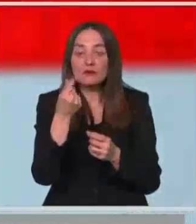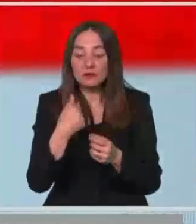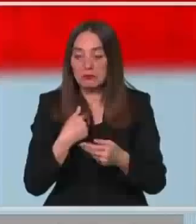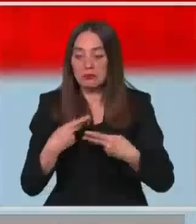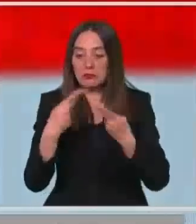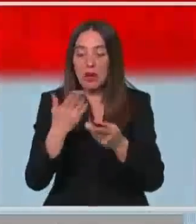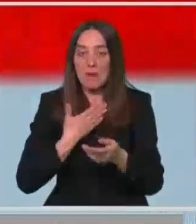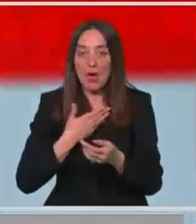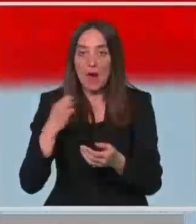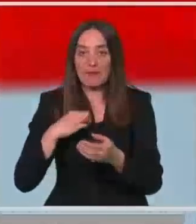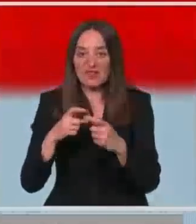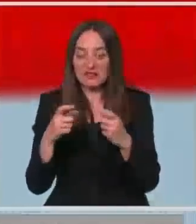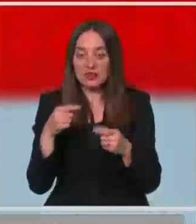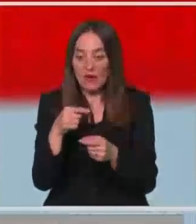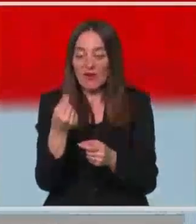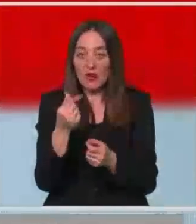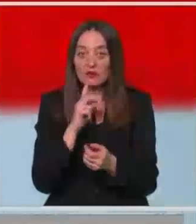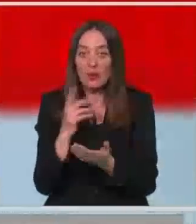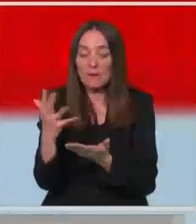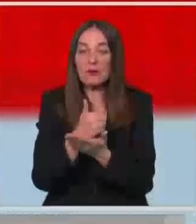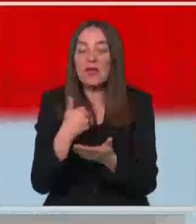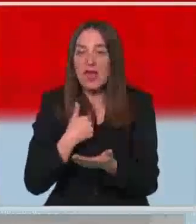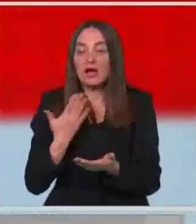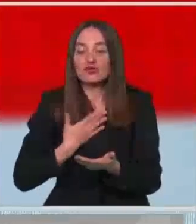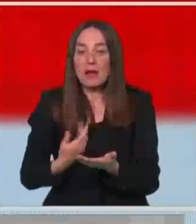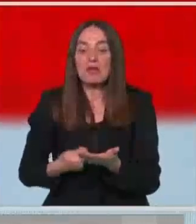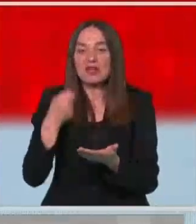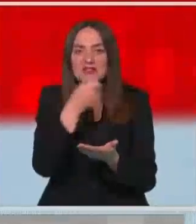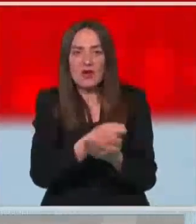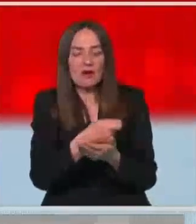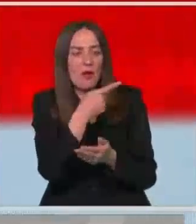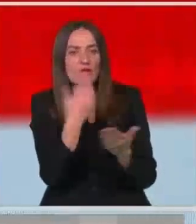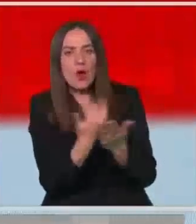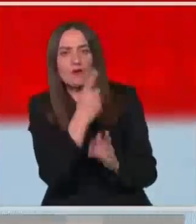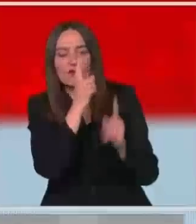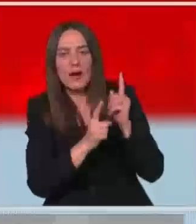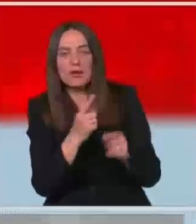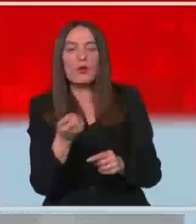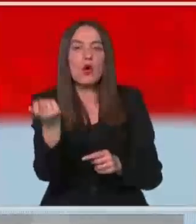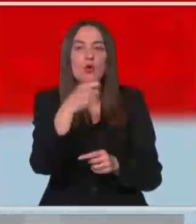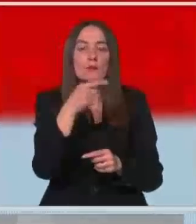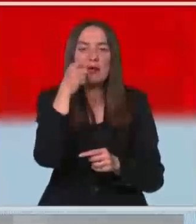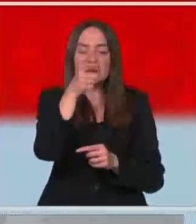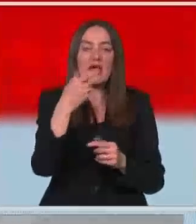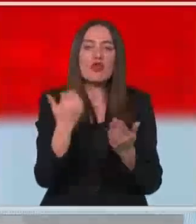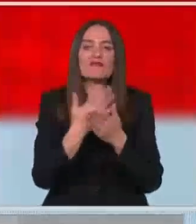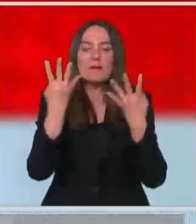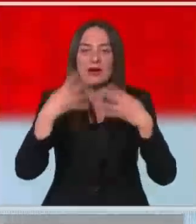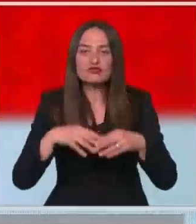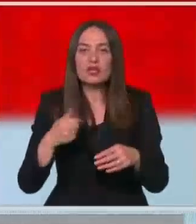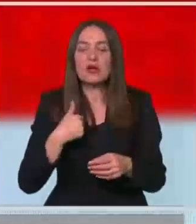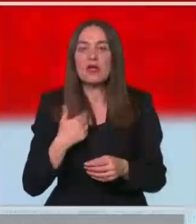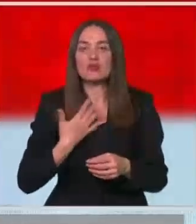kažete za ovaj novac koji prikupljam, ja bih želao da investiram u tu novu fabriku ili želao bih da kupim te nove mašine ili želao bih da